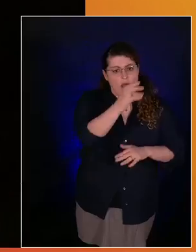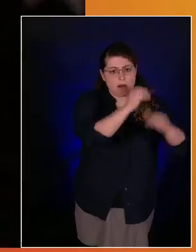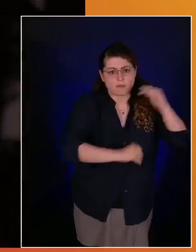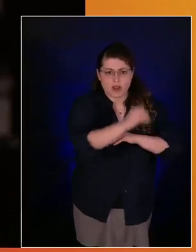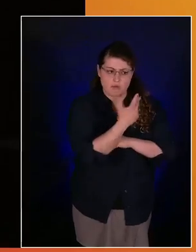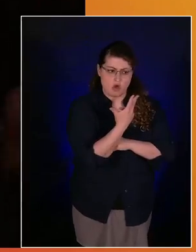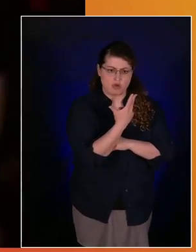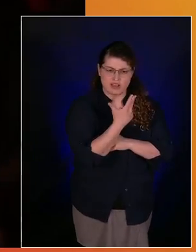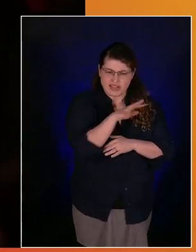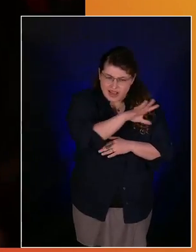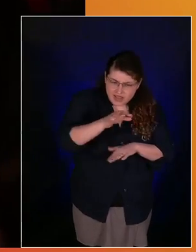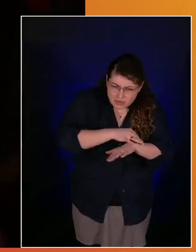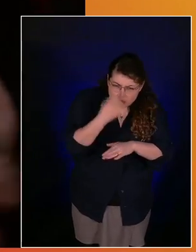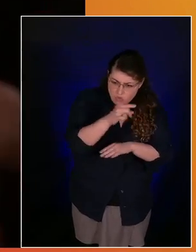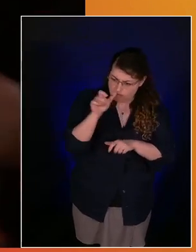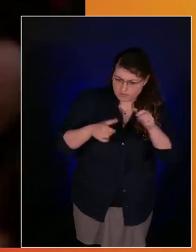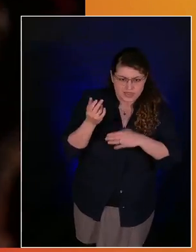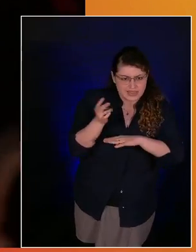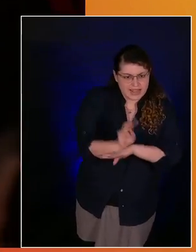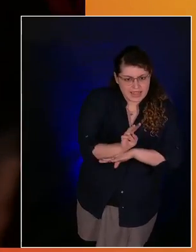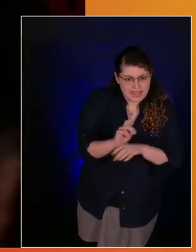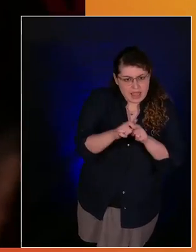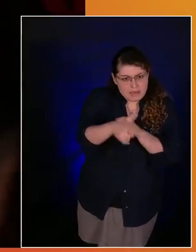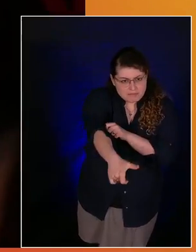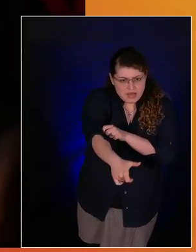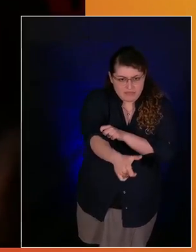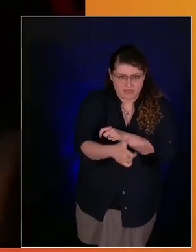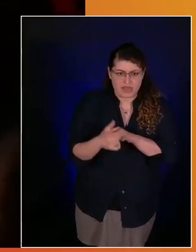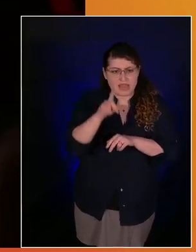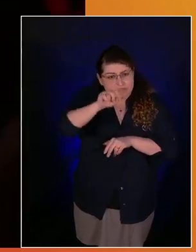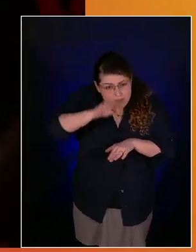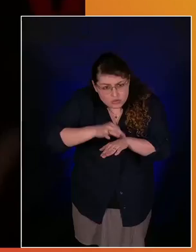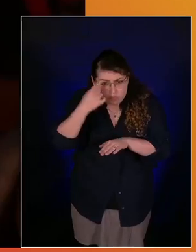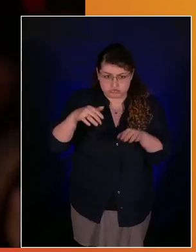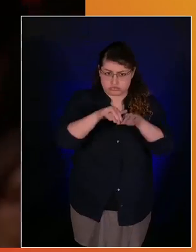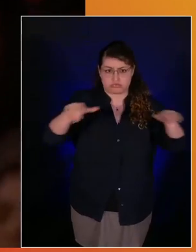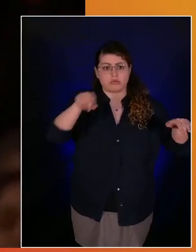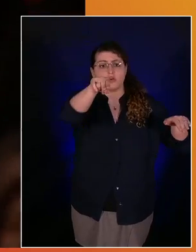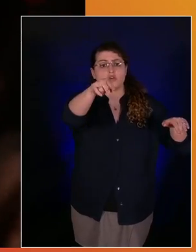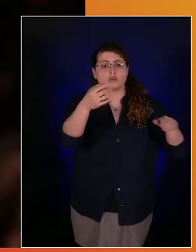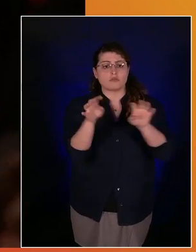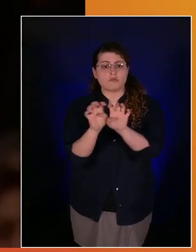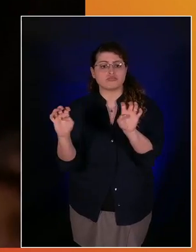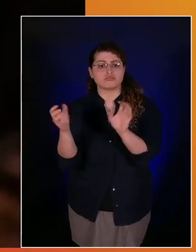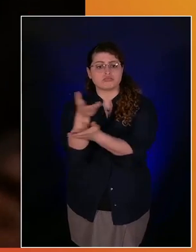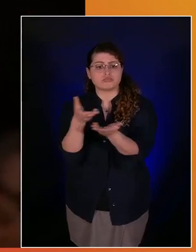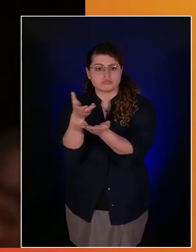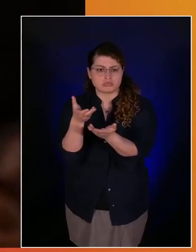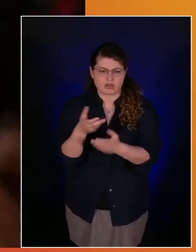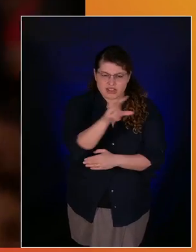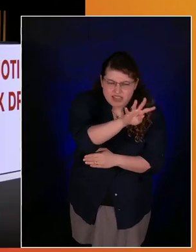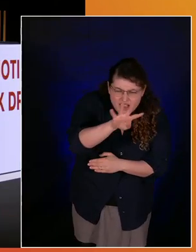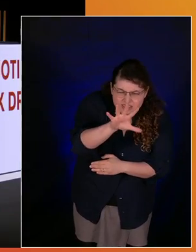tro/art d'heure pour la place au délégués et qu'au final la tribune elle prend 20 minutes je comprends pas sur les 3 qu4 d'heure